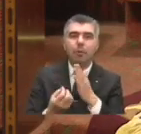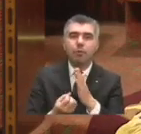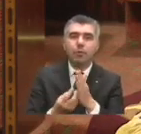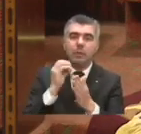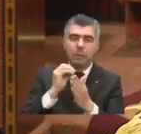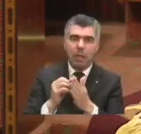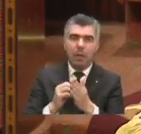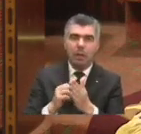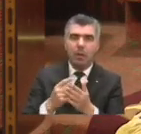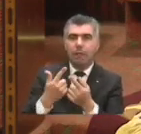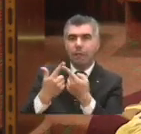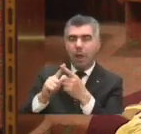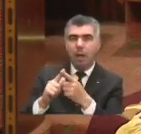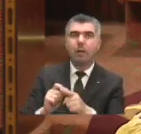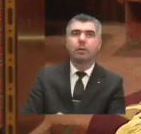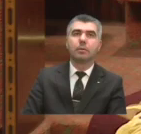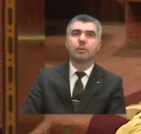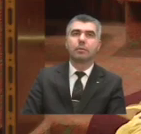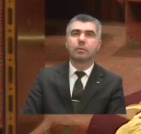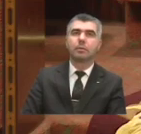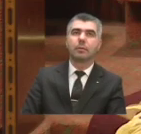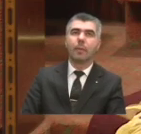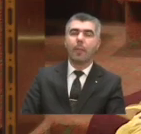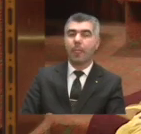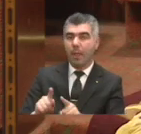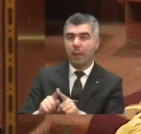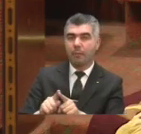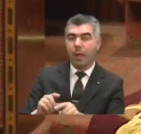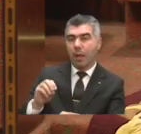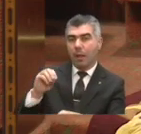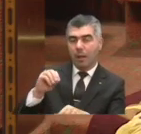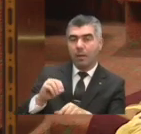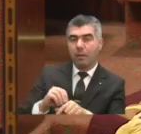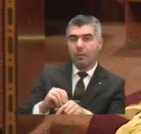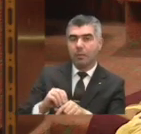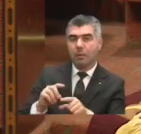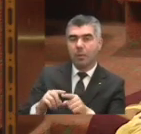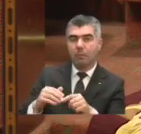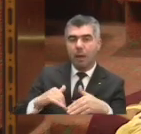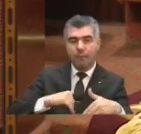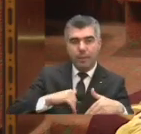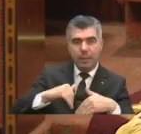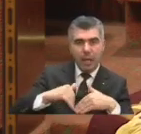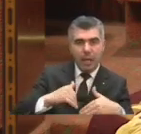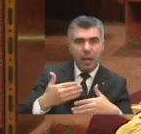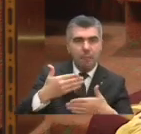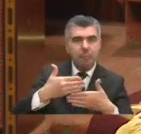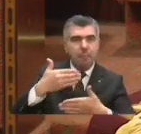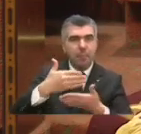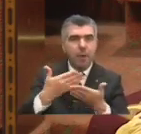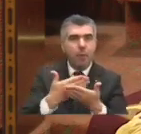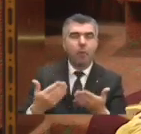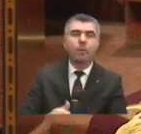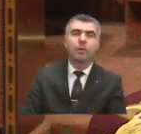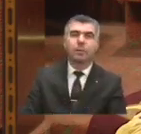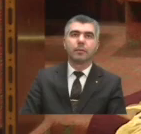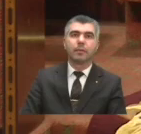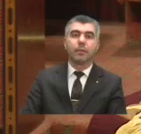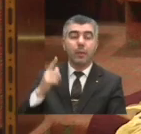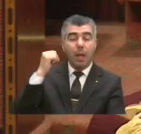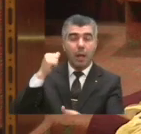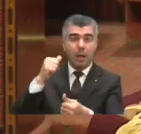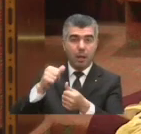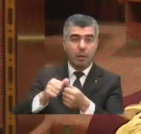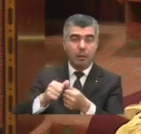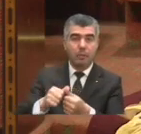غيكون قطاعات فيما يخص الاستثمارات في البنية التحتية. نذكر بأن